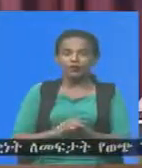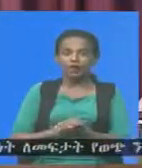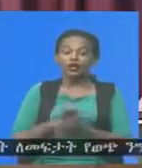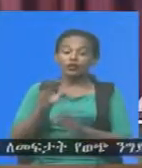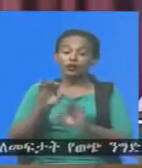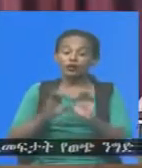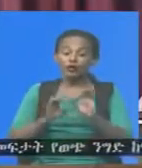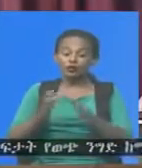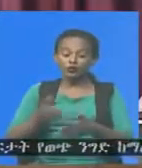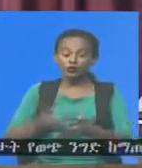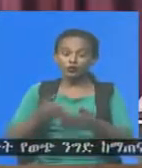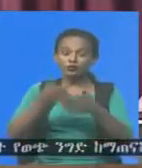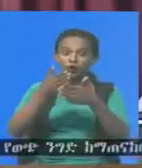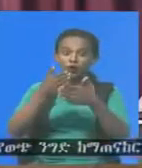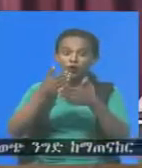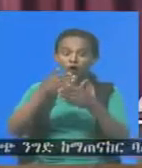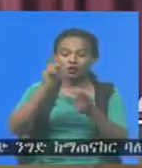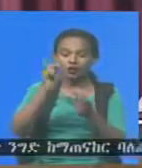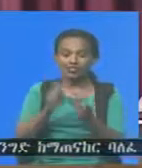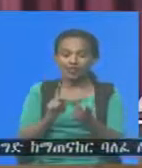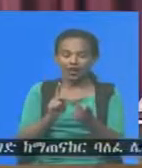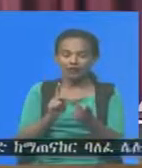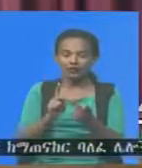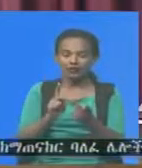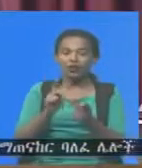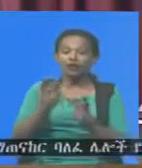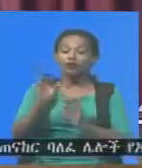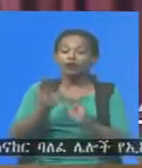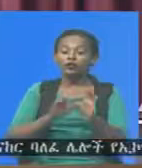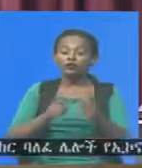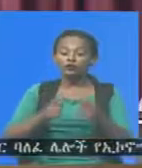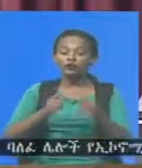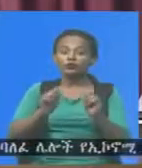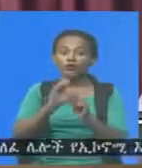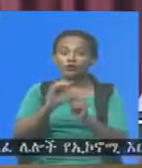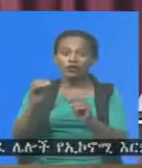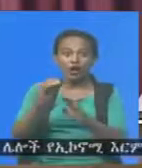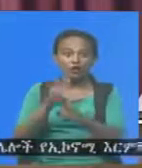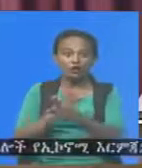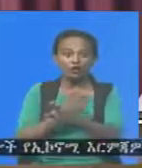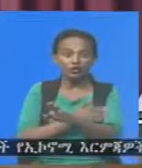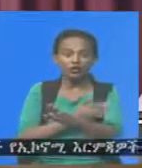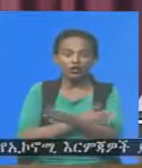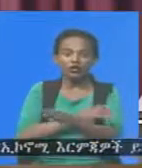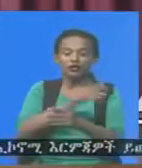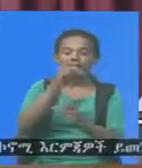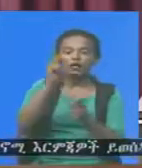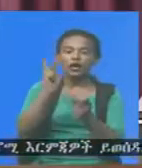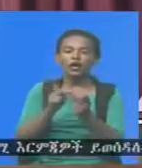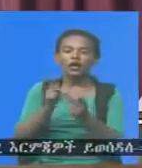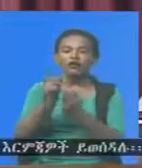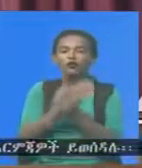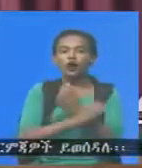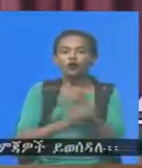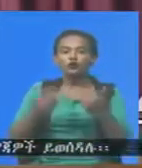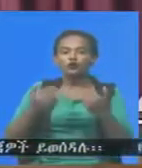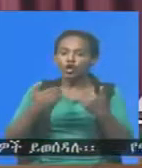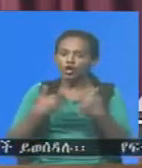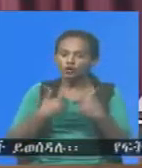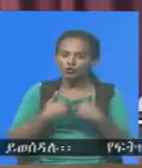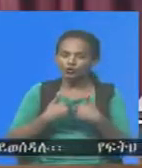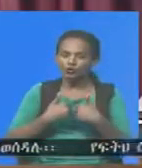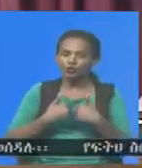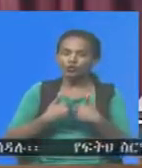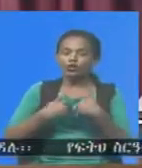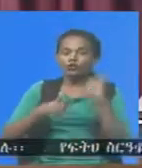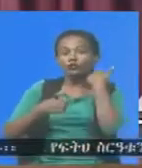የሚያደርጉትን ግንባታ ለማሳካት ባደረጉት ጥረትና ማሻሻያ የተሳካላቸው ሀገሮች አሉ፣